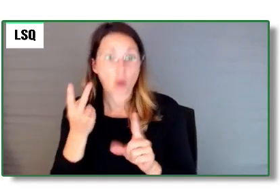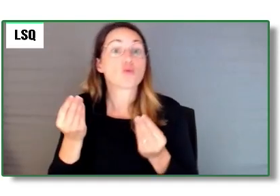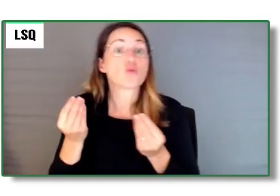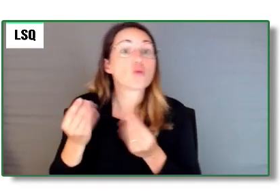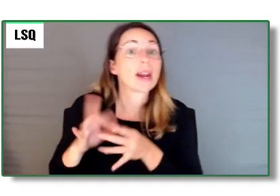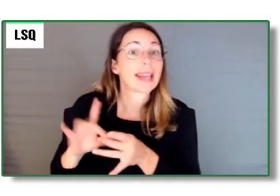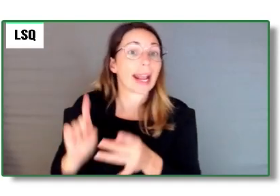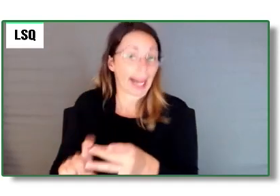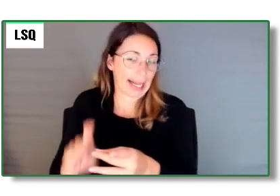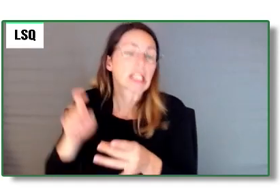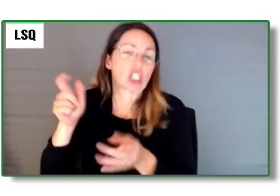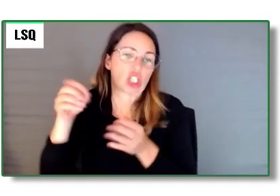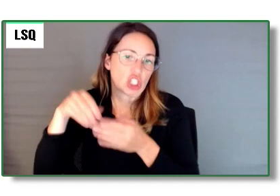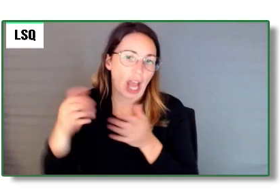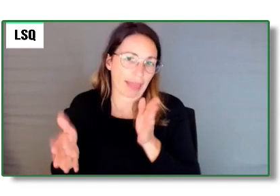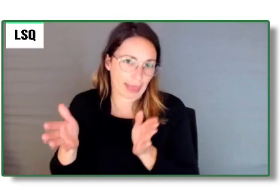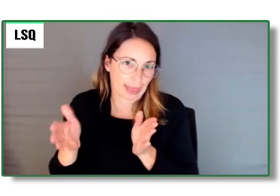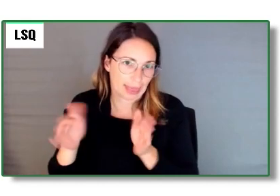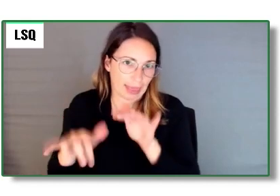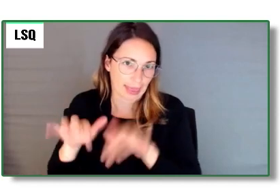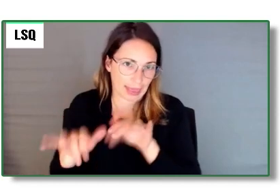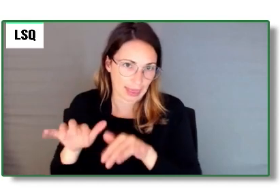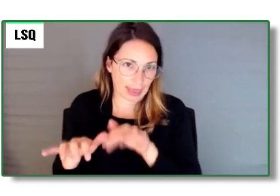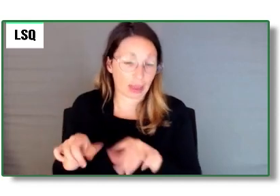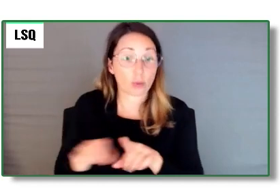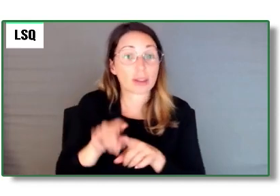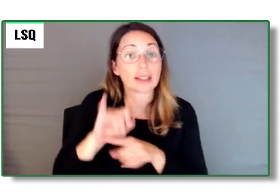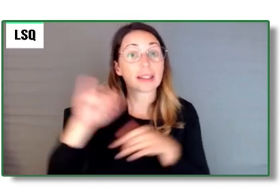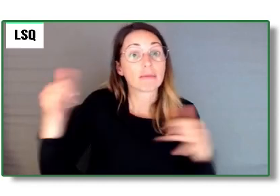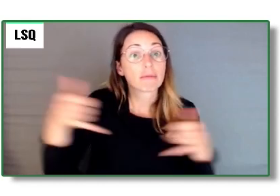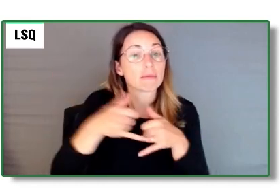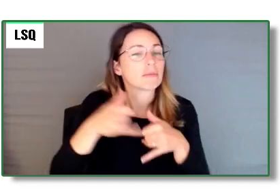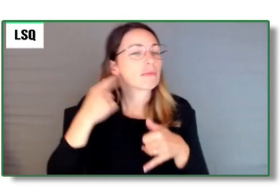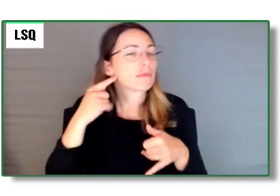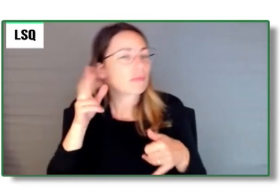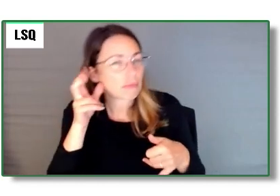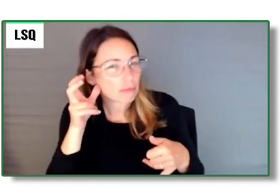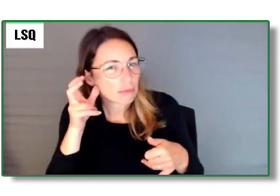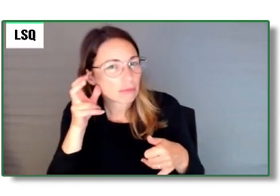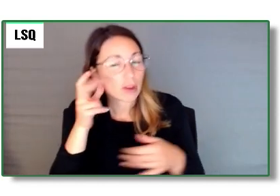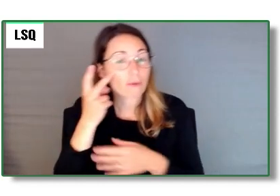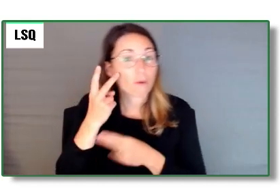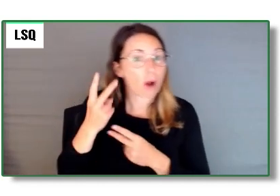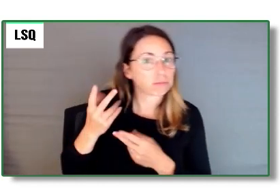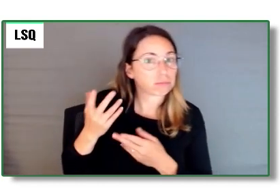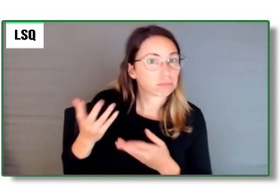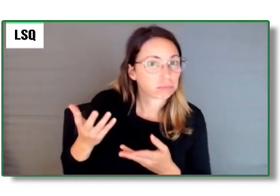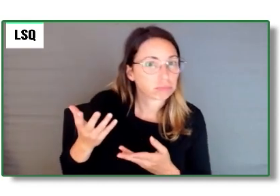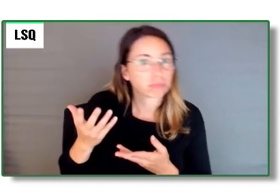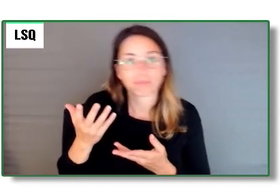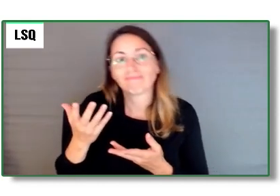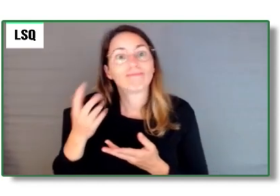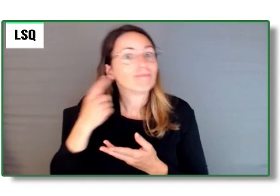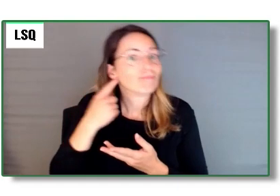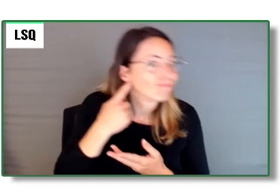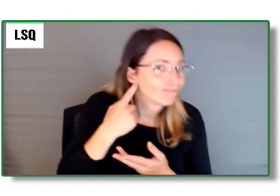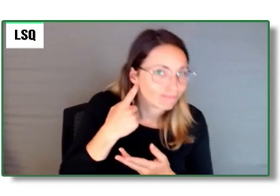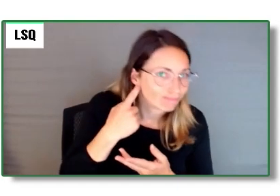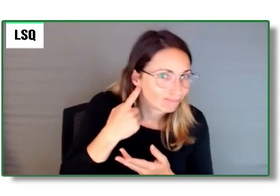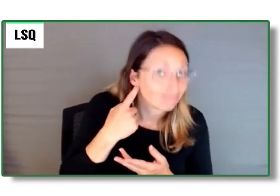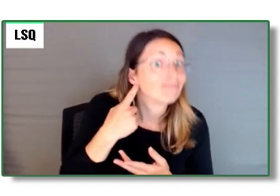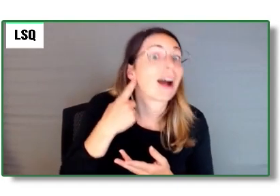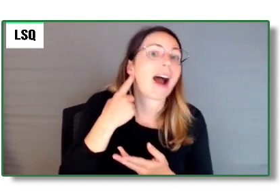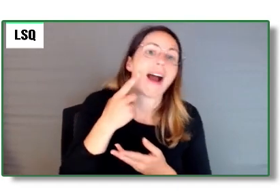en audio par téléphone, vous allez pouvoir entendre la langue d'origine de chaque